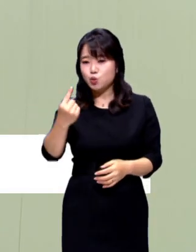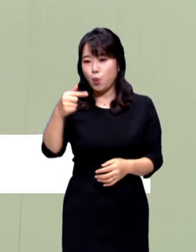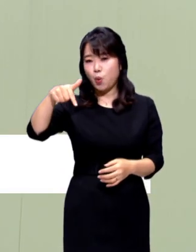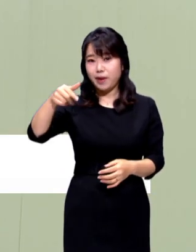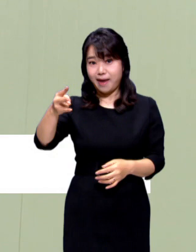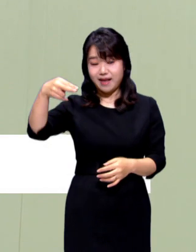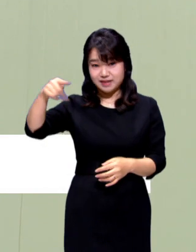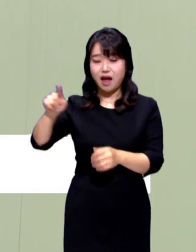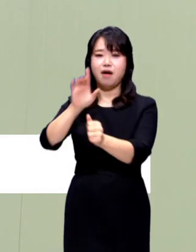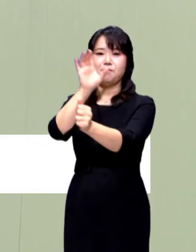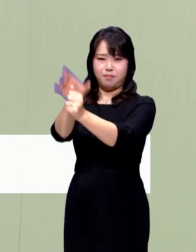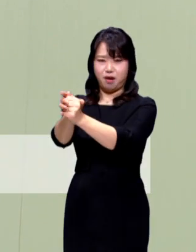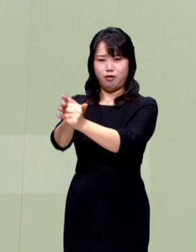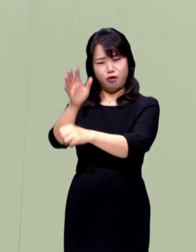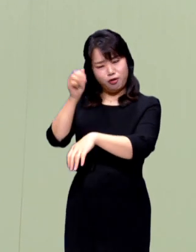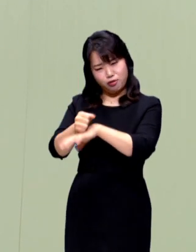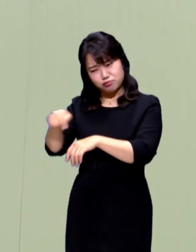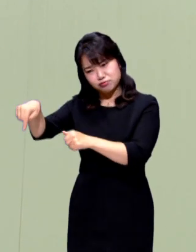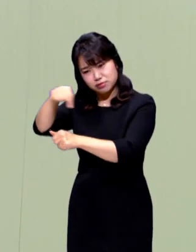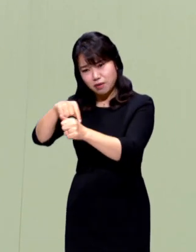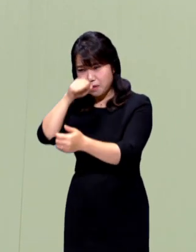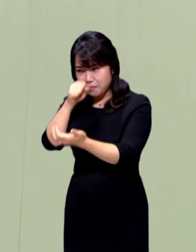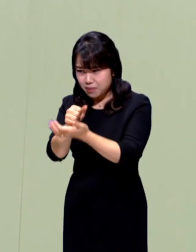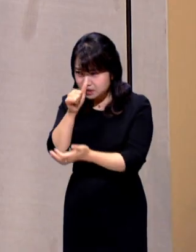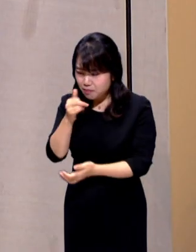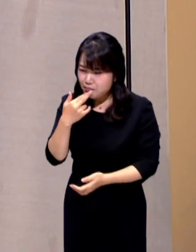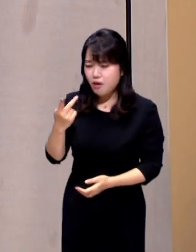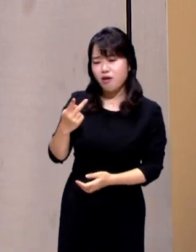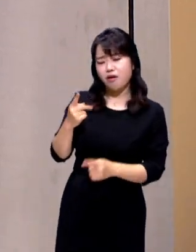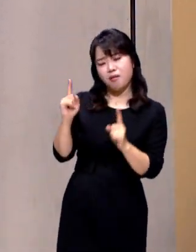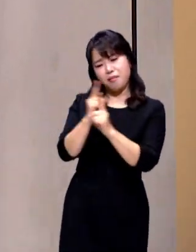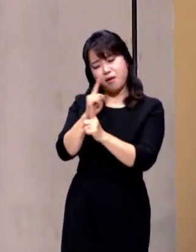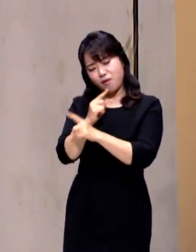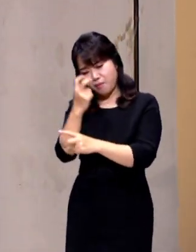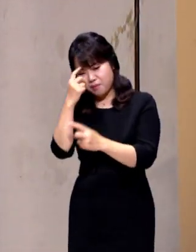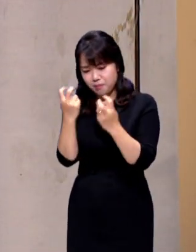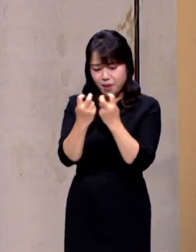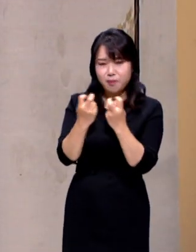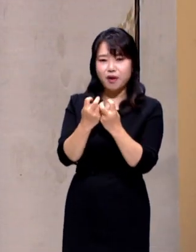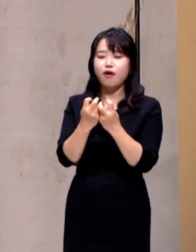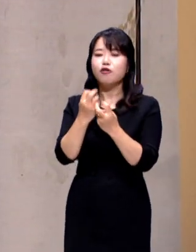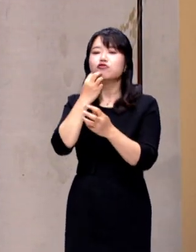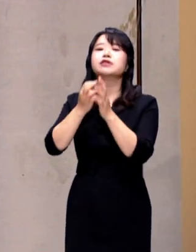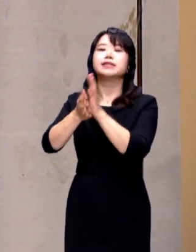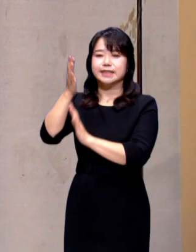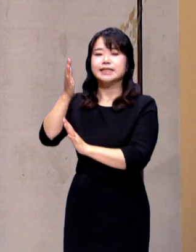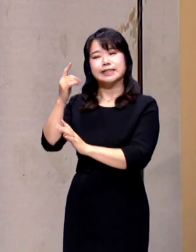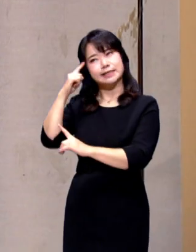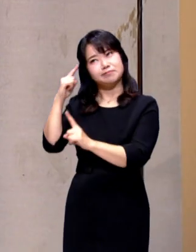바뀌었는데 기관의 실효성 향상과 기능 개선 등이 서울시가 설명한 취지였습니다.